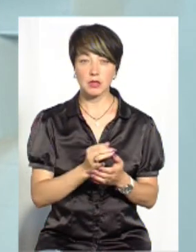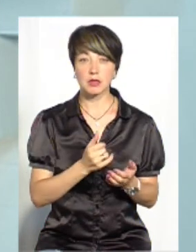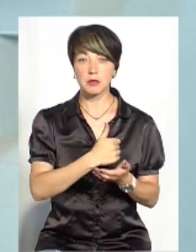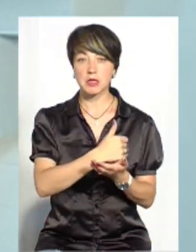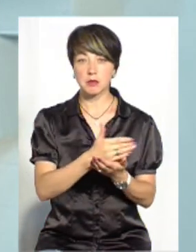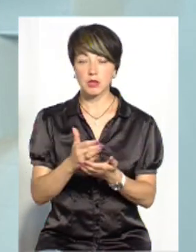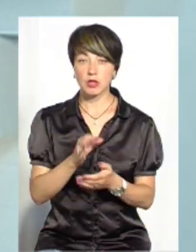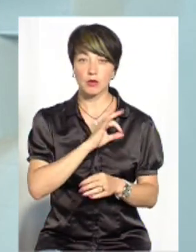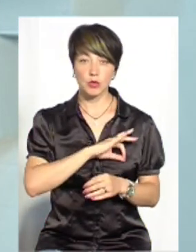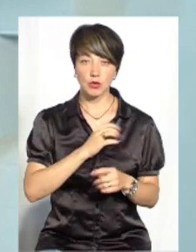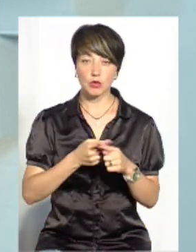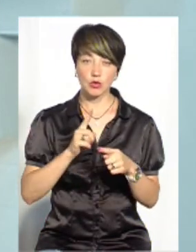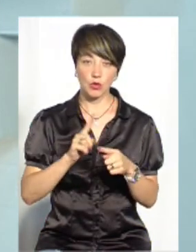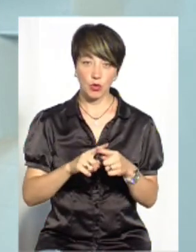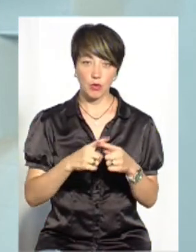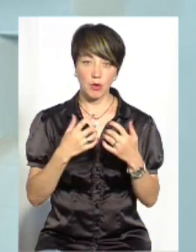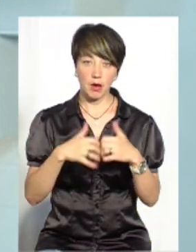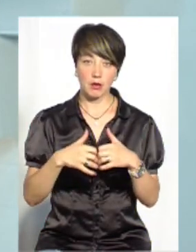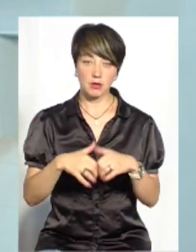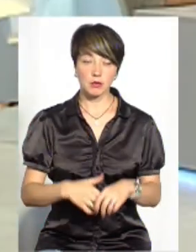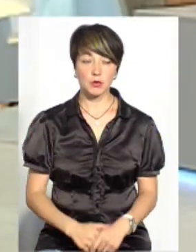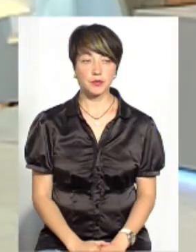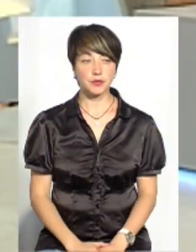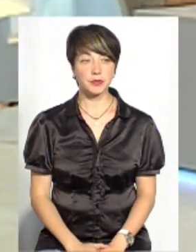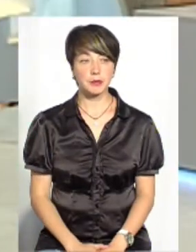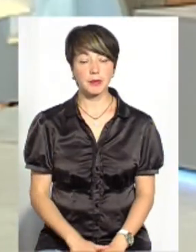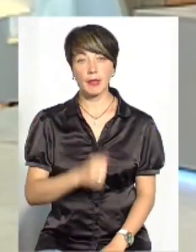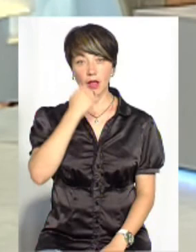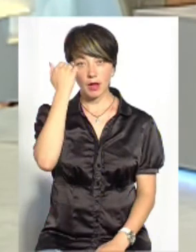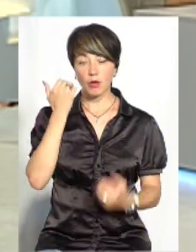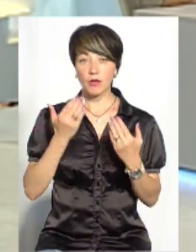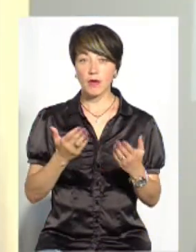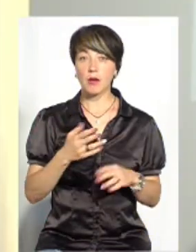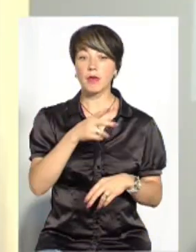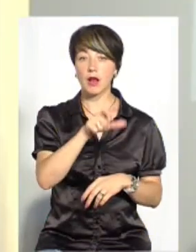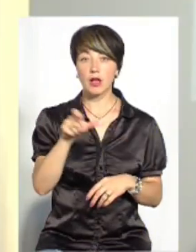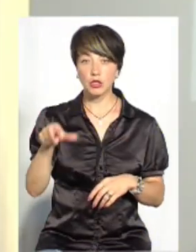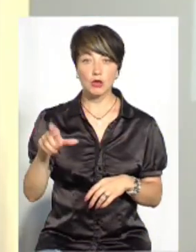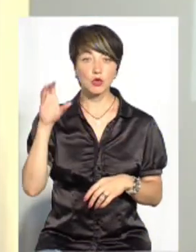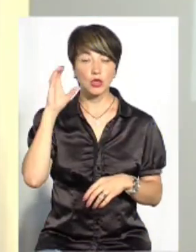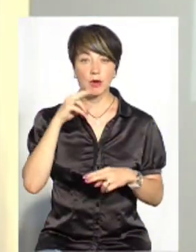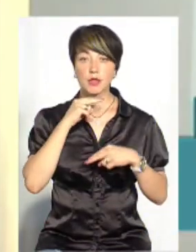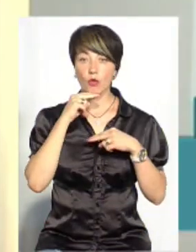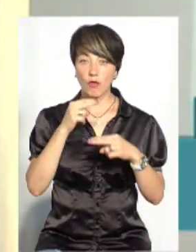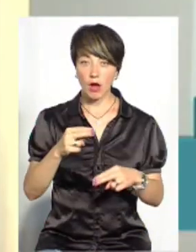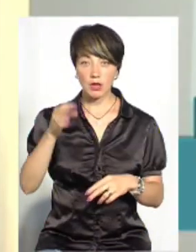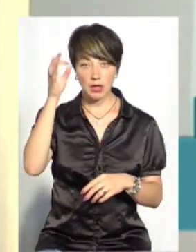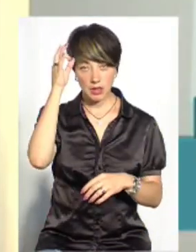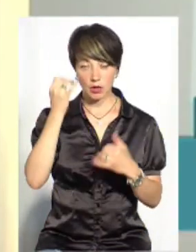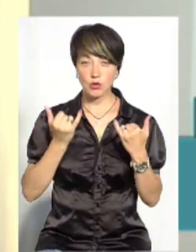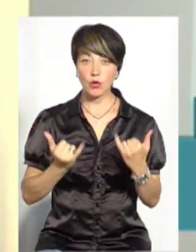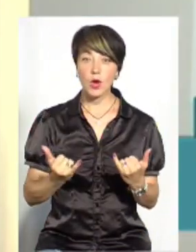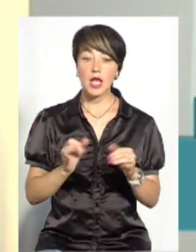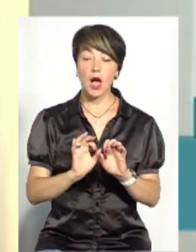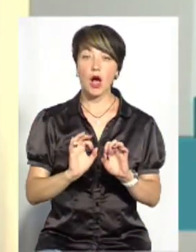безпечну експлуатацію атракціонної техніки. Дякую вам, дякую нашим глядачам та слухачам за увагу. Нагадаю, що